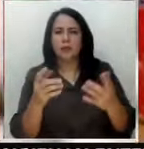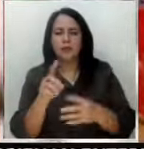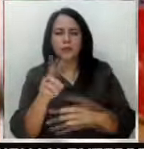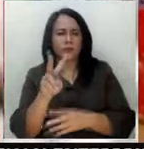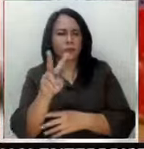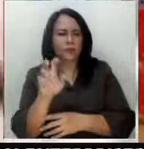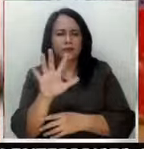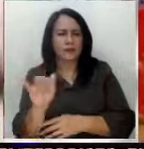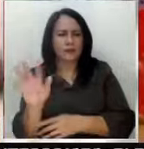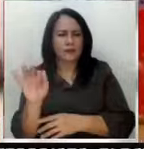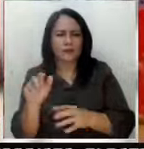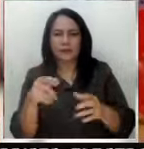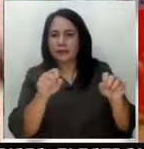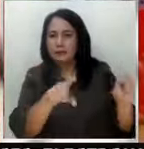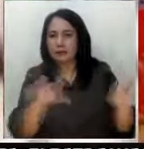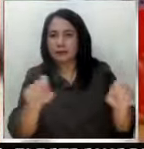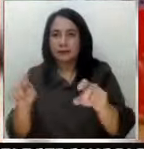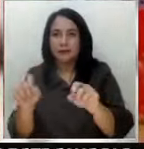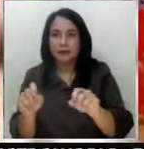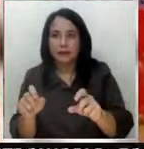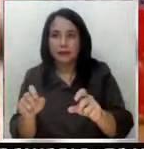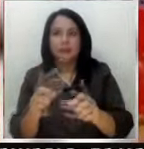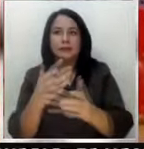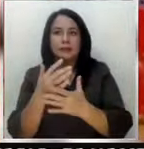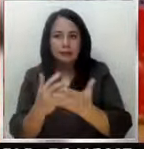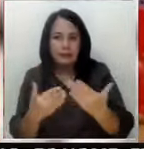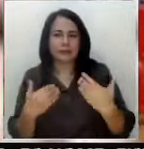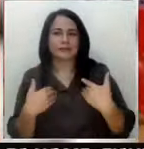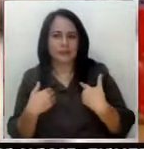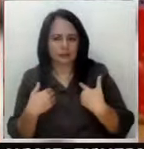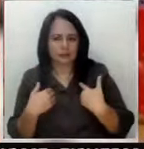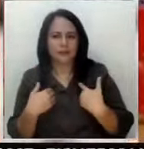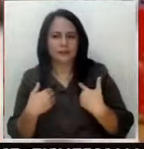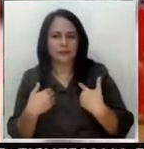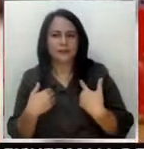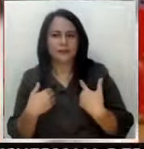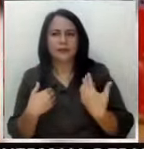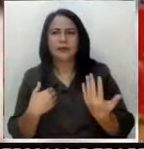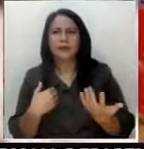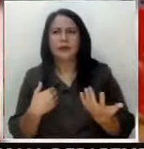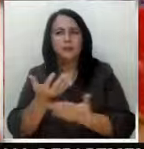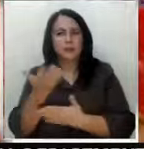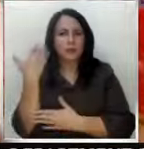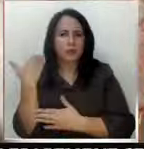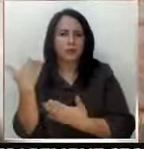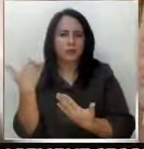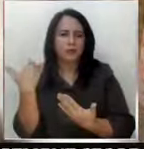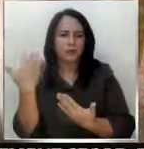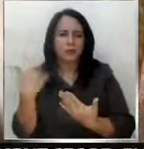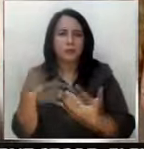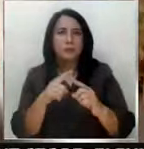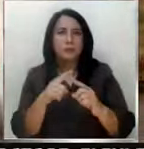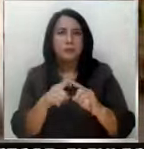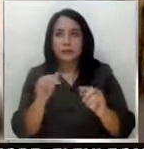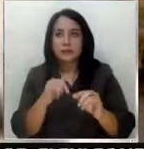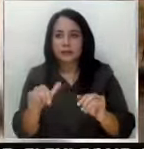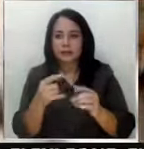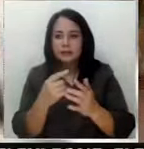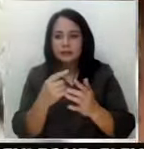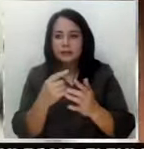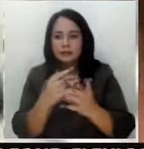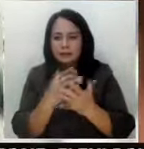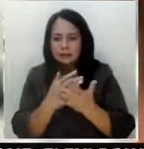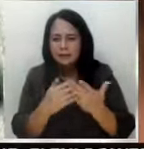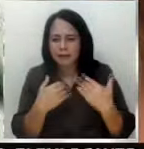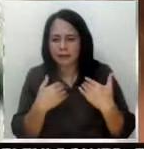are some of the same merchants from the previous lives but also some are new merchants. Pinangunahan ang ribbon